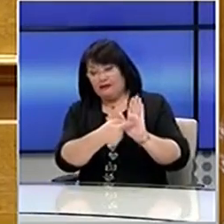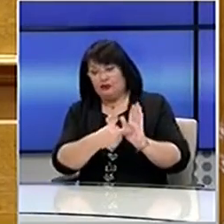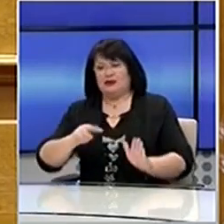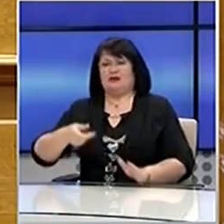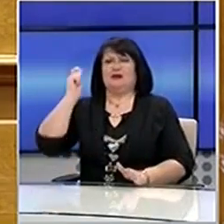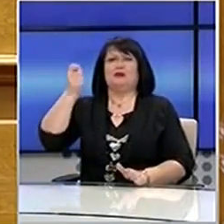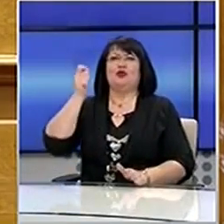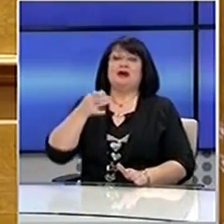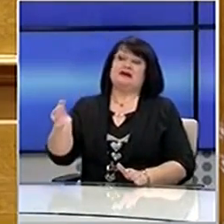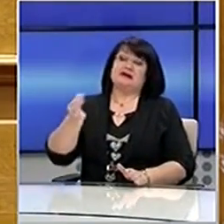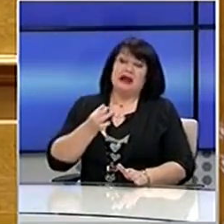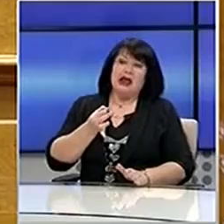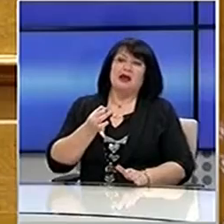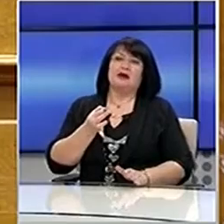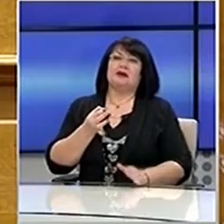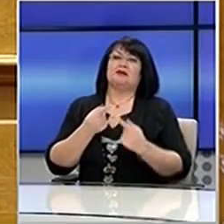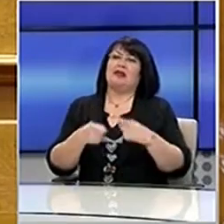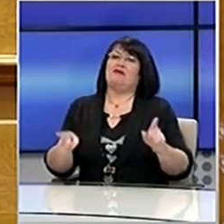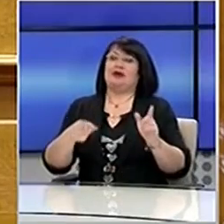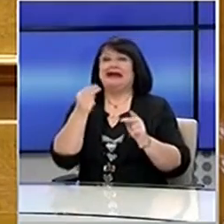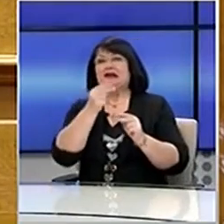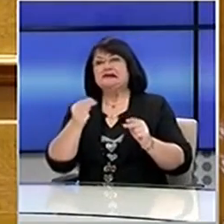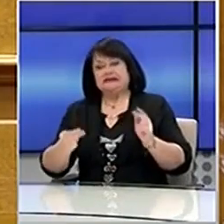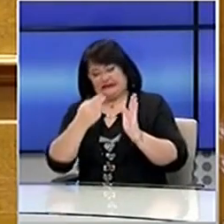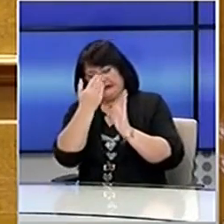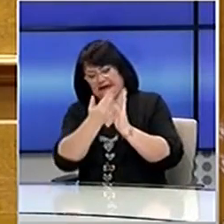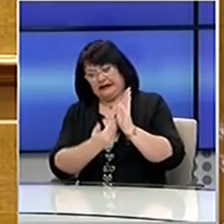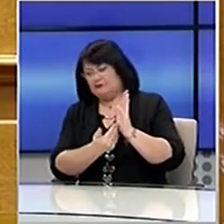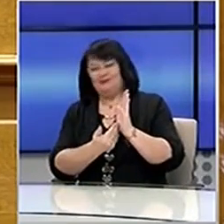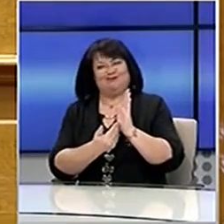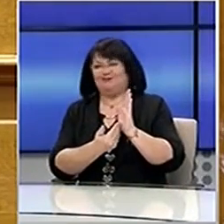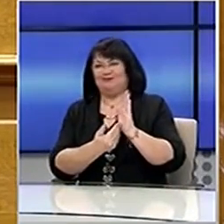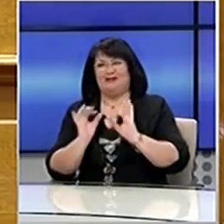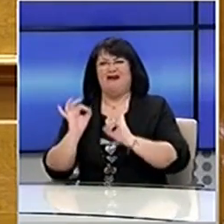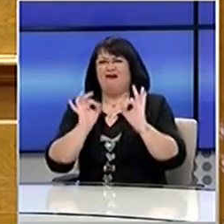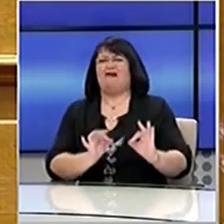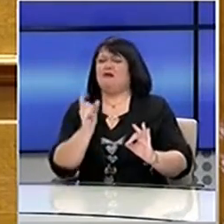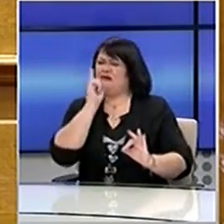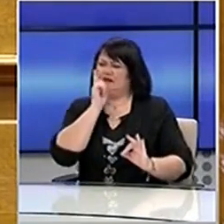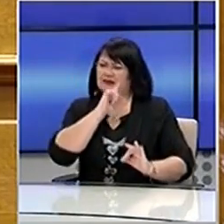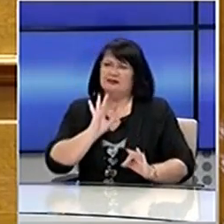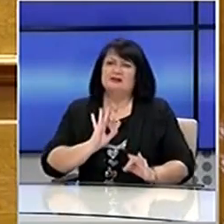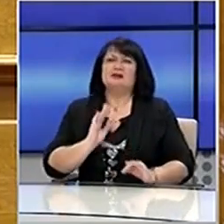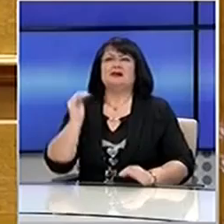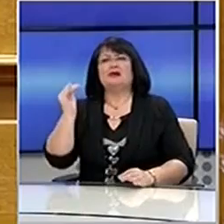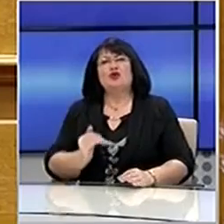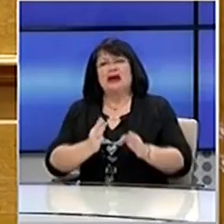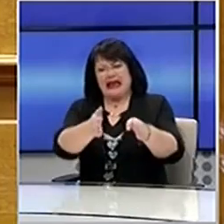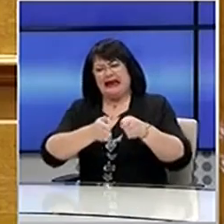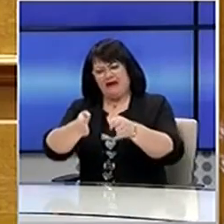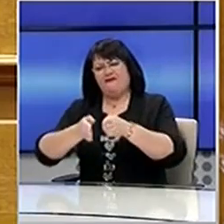αντιπολίτευση ισχυρίζεται ότι τα στοιχεία αυτά δεν είναι ακριβή, ότι είναι λιγότερα τα